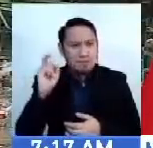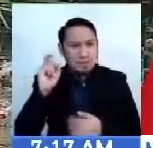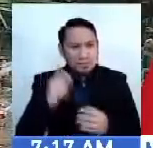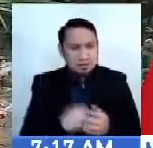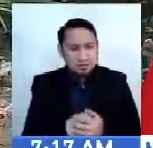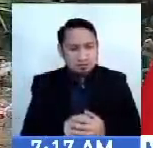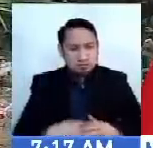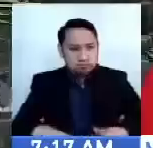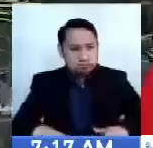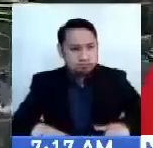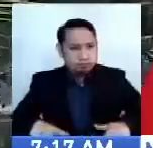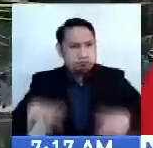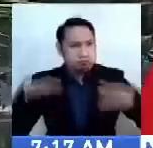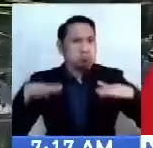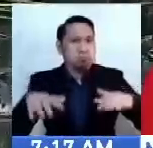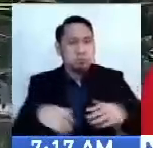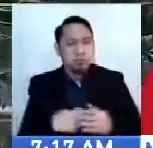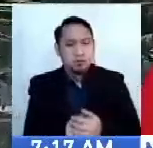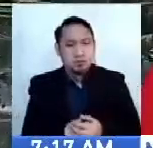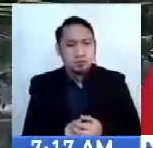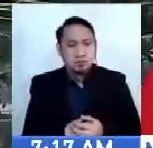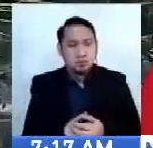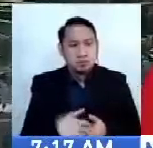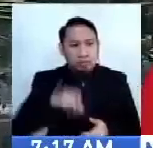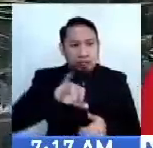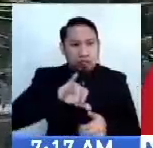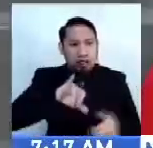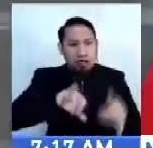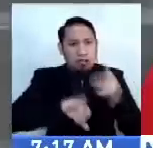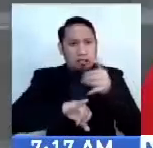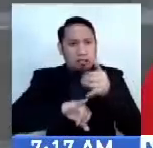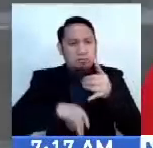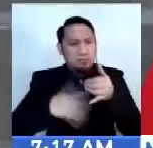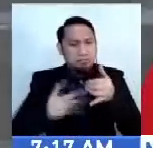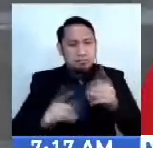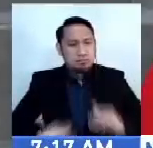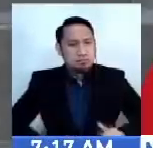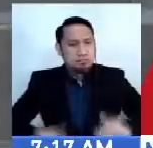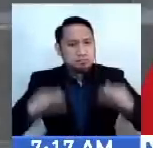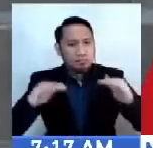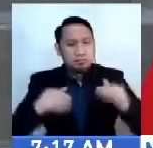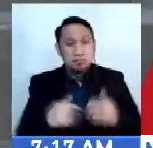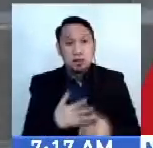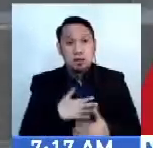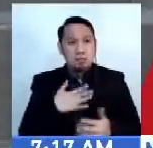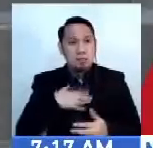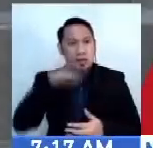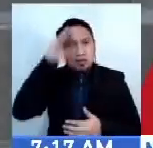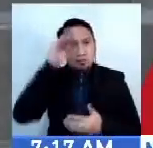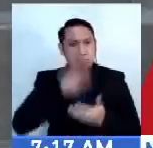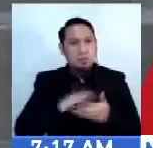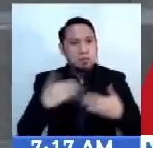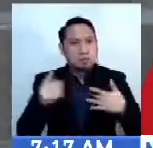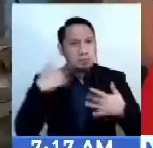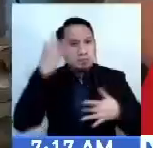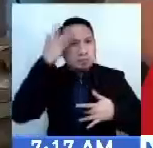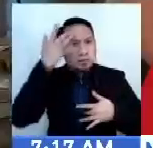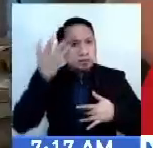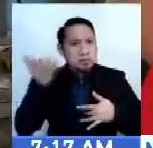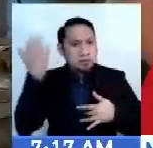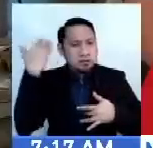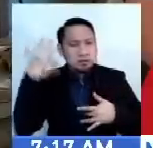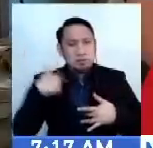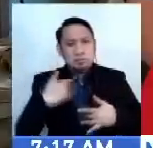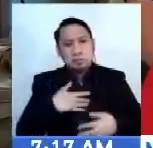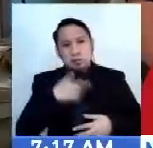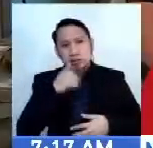laki. Paano, tatlong dam pala. Eh may sakit pa yung mister ko noon. Diyos ko po. Akyat